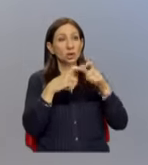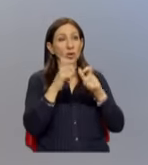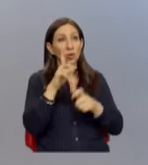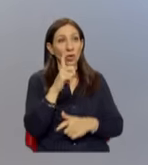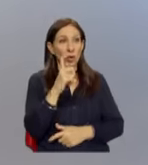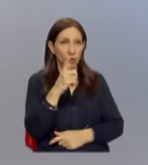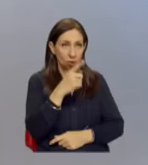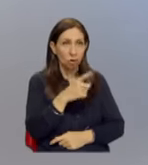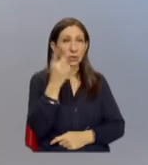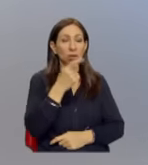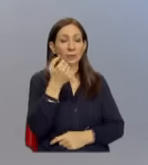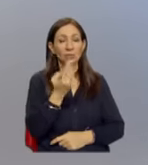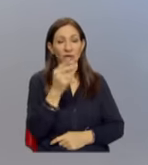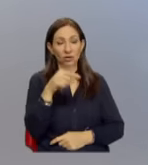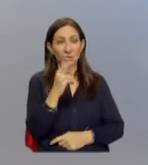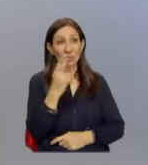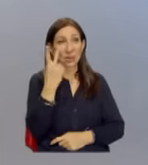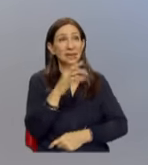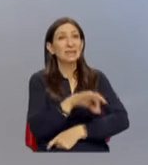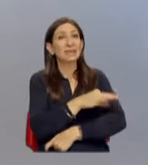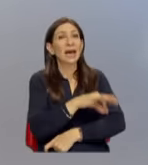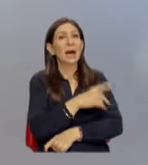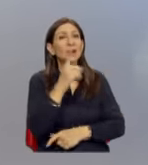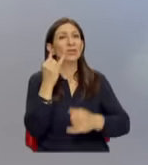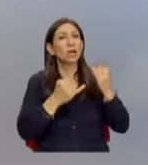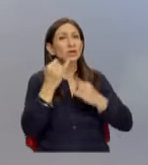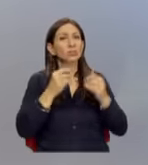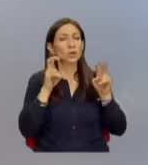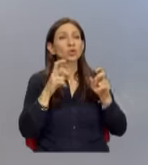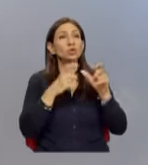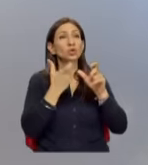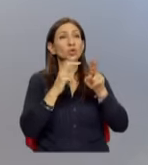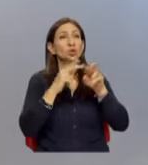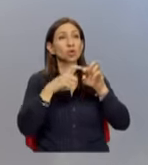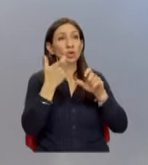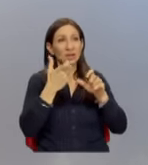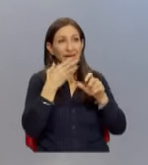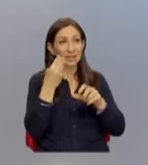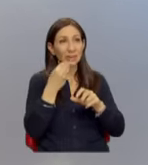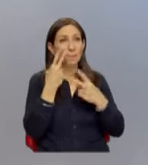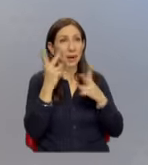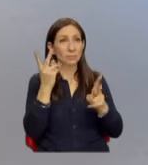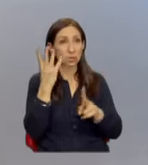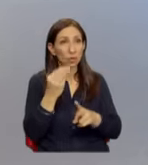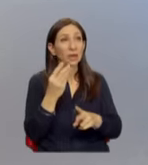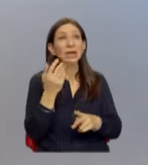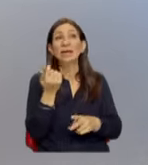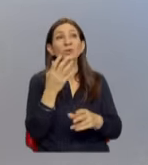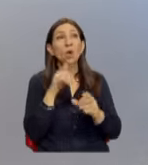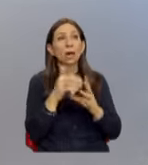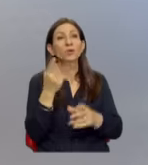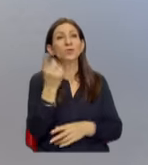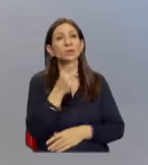Ovalıoğlu %67,72. Sarıyer bir tartışma konusuydu. Şükür Genç bağımsız aday oldu. Ne kadar oy